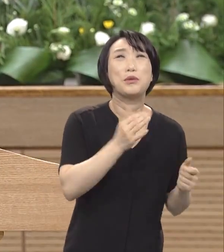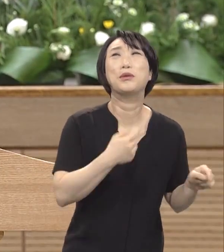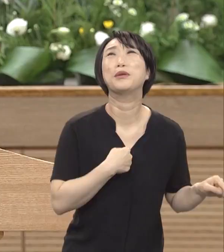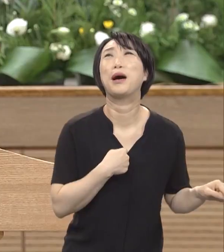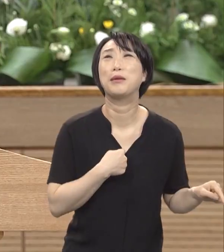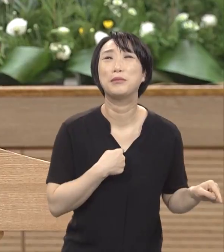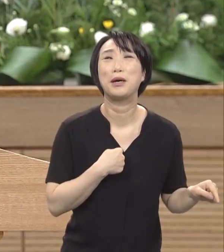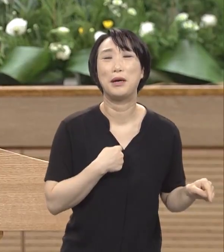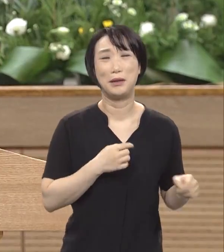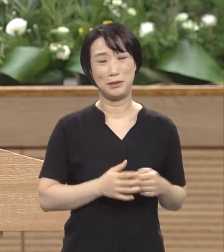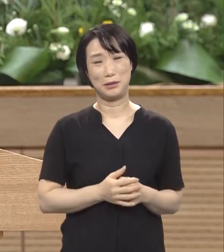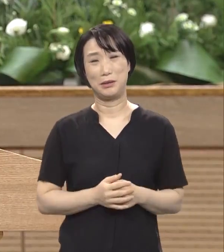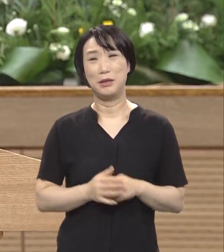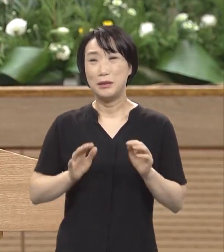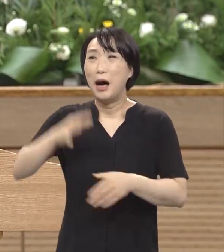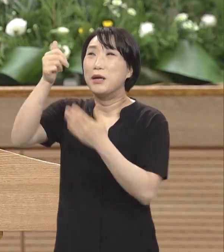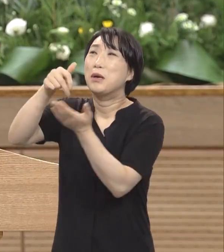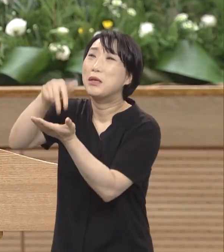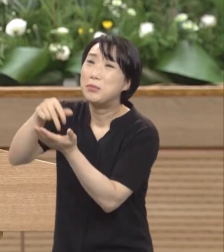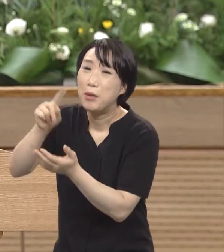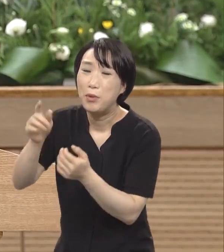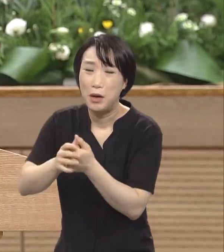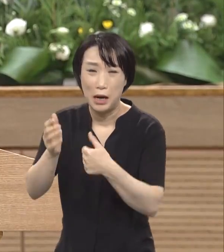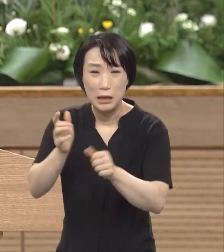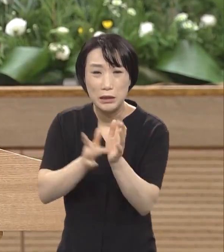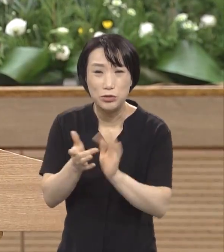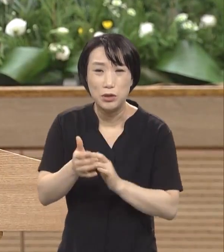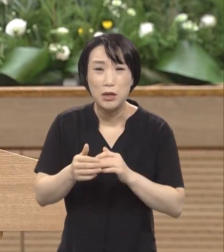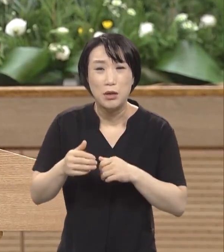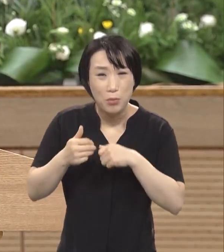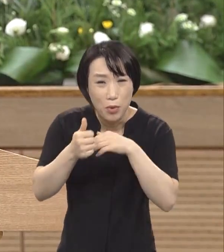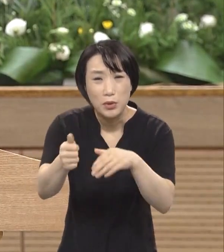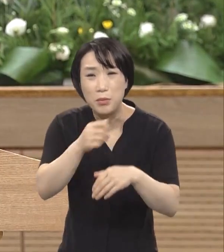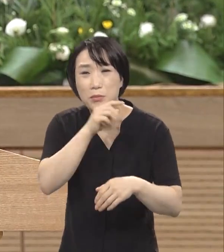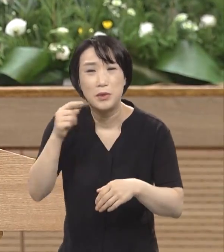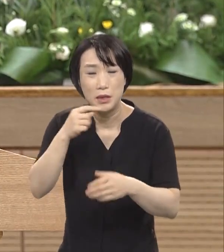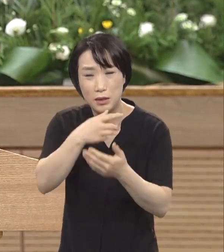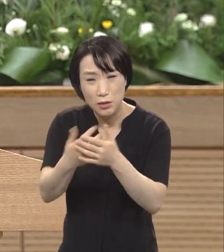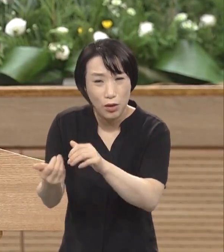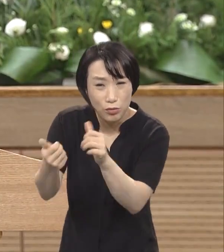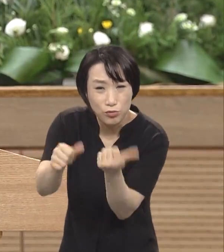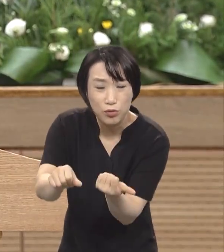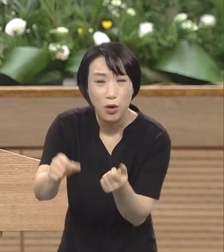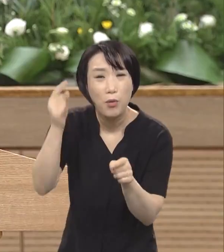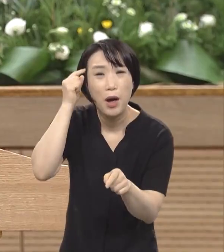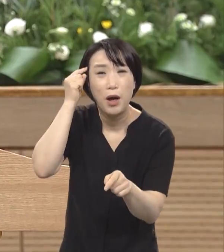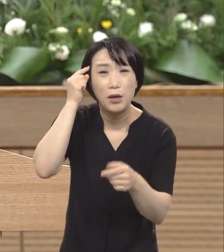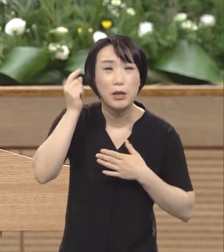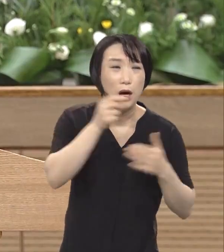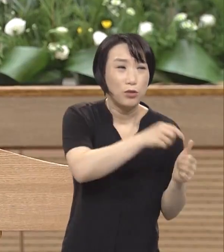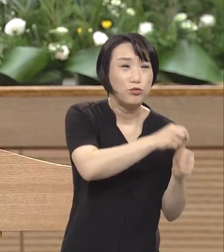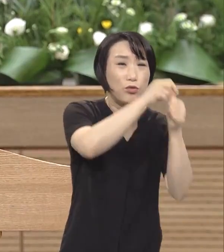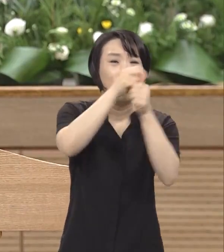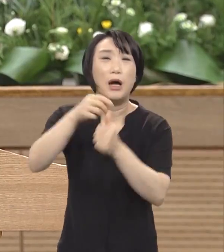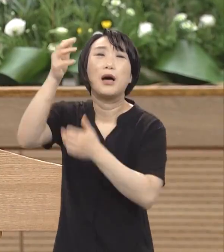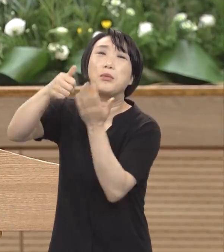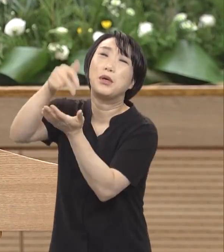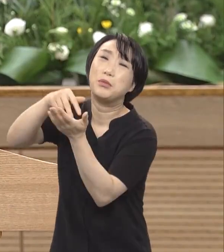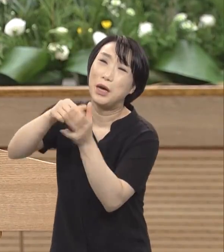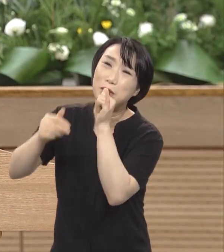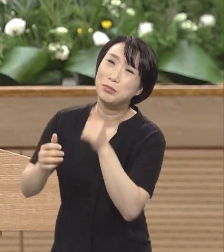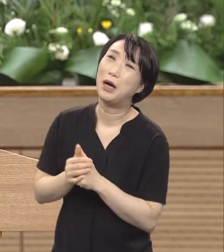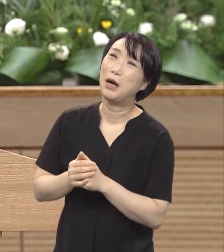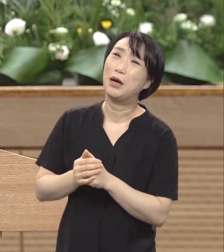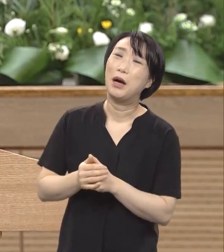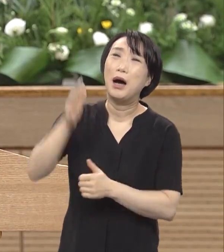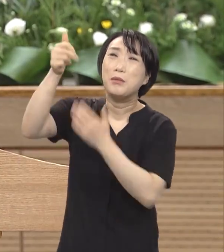사정입니다. 하나님의 사정은 아들의 피를 흘려서라도 나를 구원한 사랑의 사정입니다.